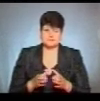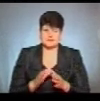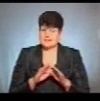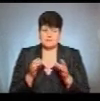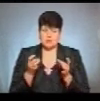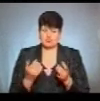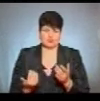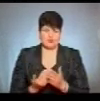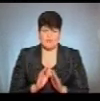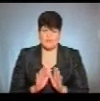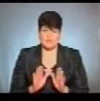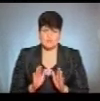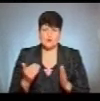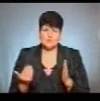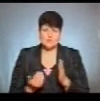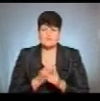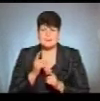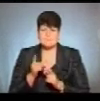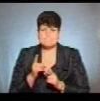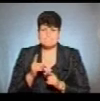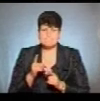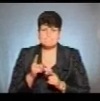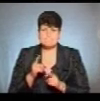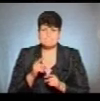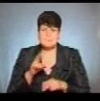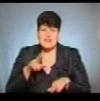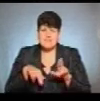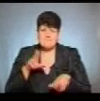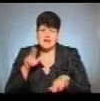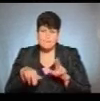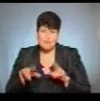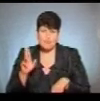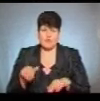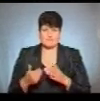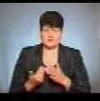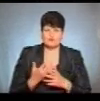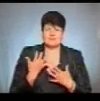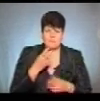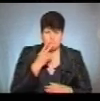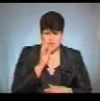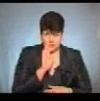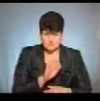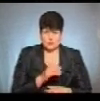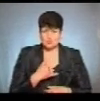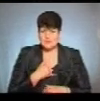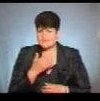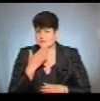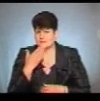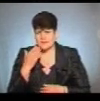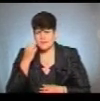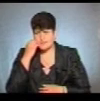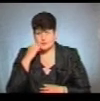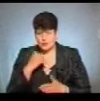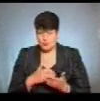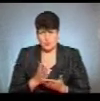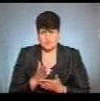нова. Оновлених і перефарбованих вже ви бачили. У нас немає жодного старого